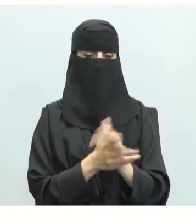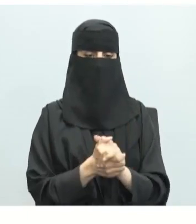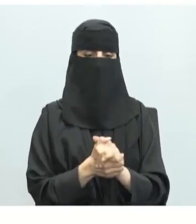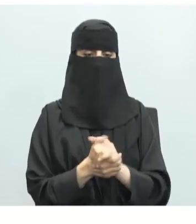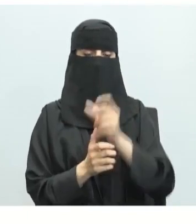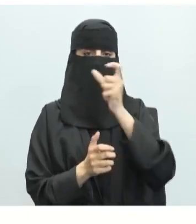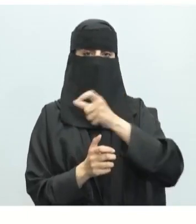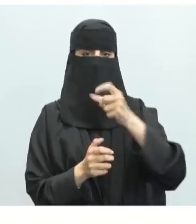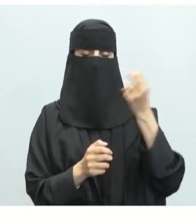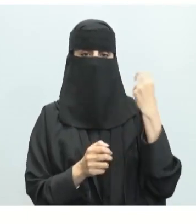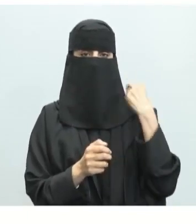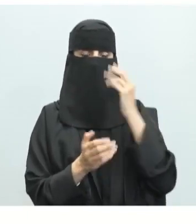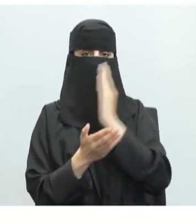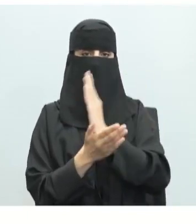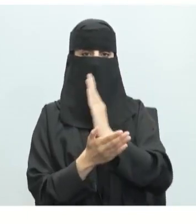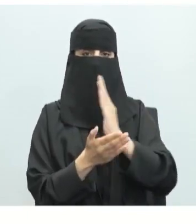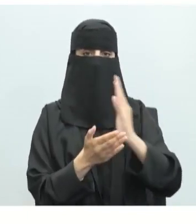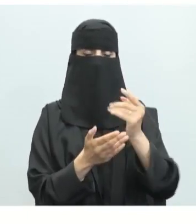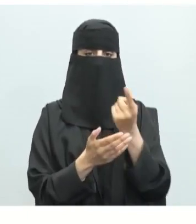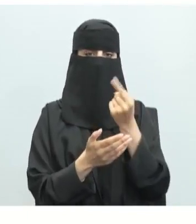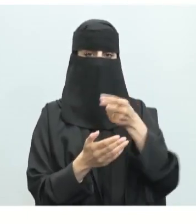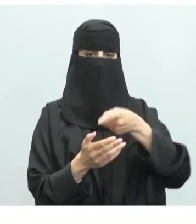إلا. ما رأيكم؟